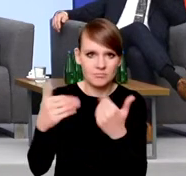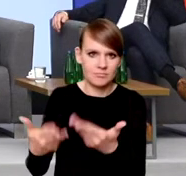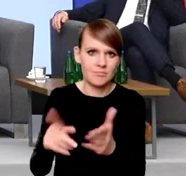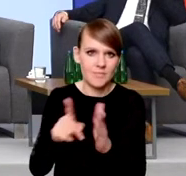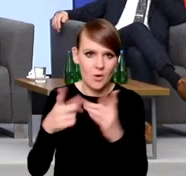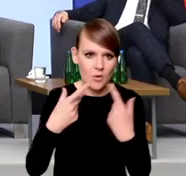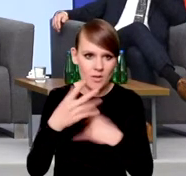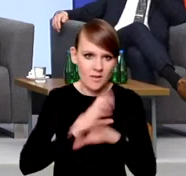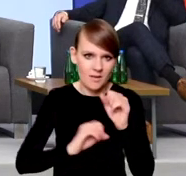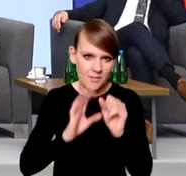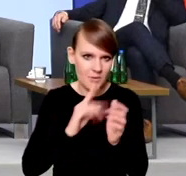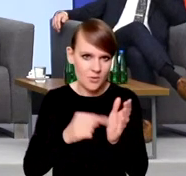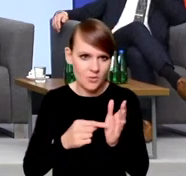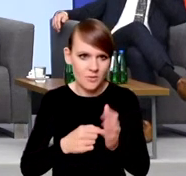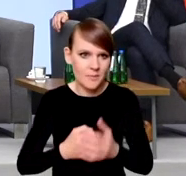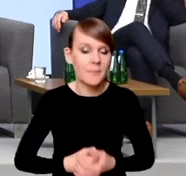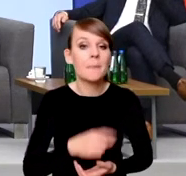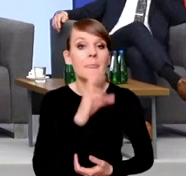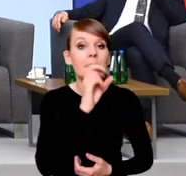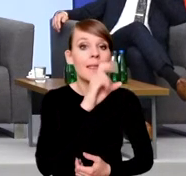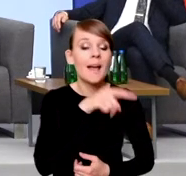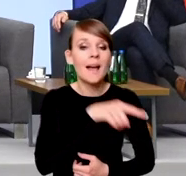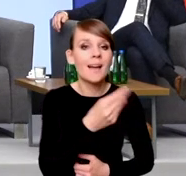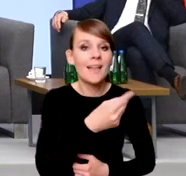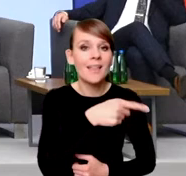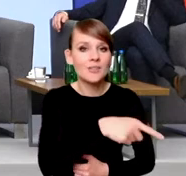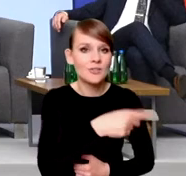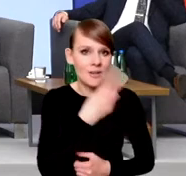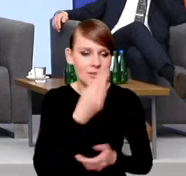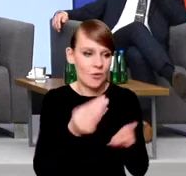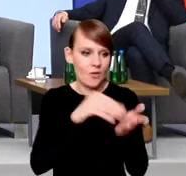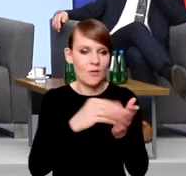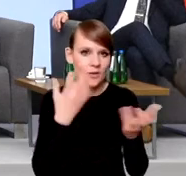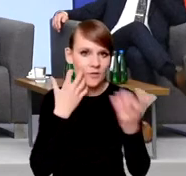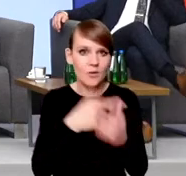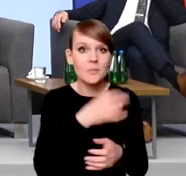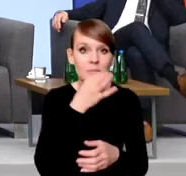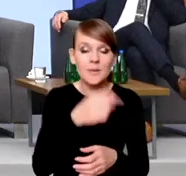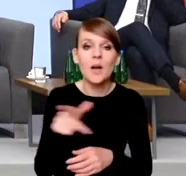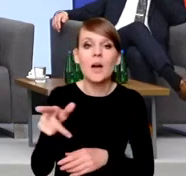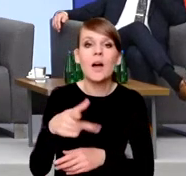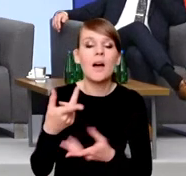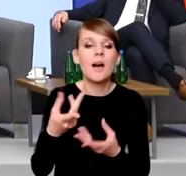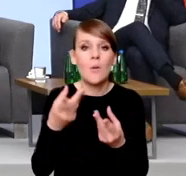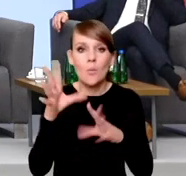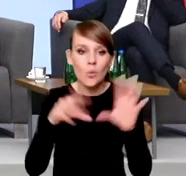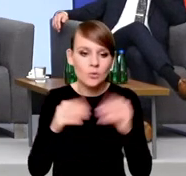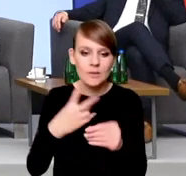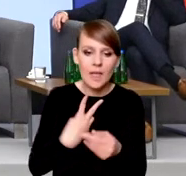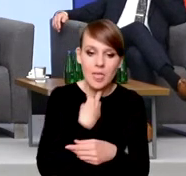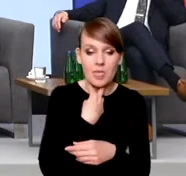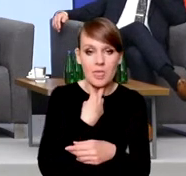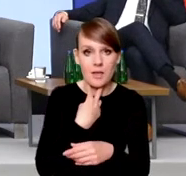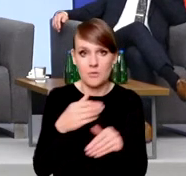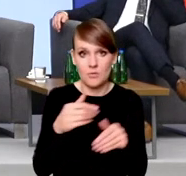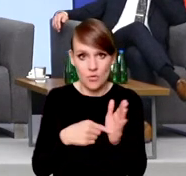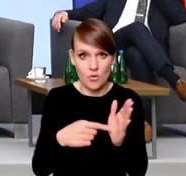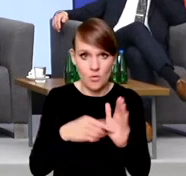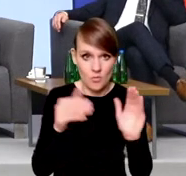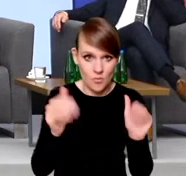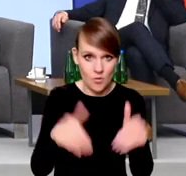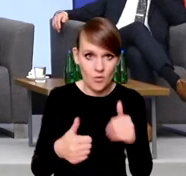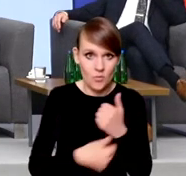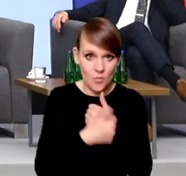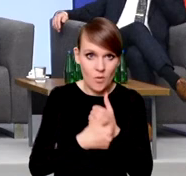rzeczy... jeśli mogę dodać, tu jeszcze po raz kolejny autor dodaje, czy napięty budżet uczelni może być właśnie podstawą do no, pewnych